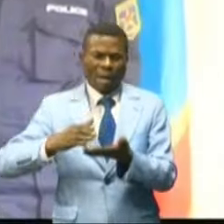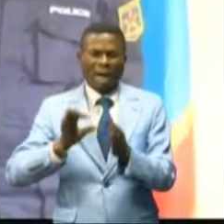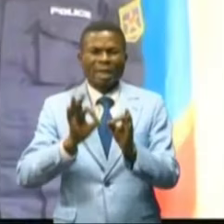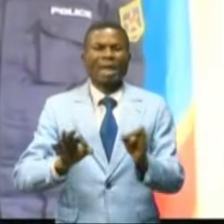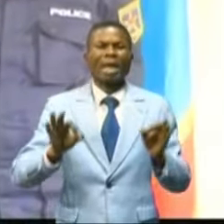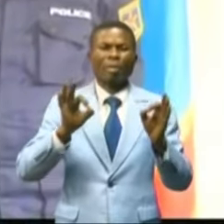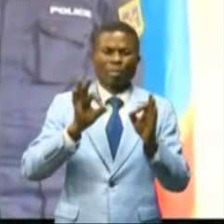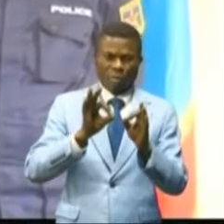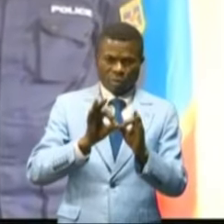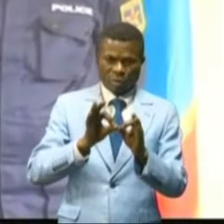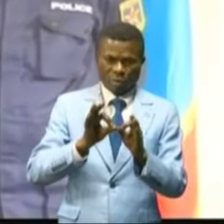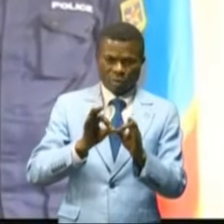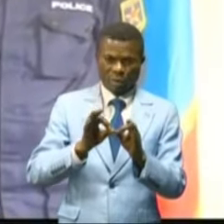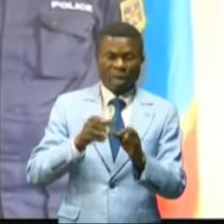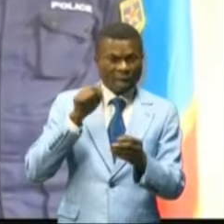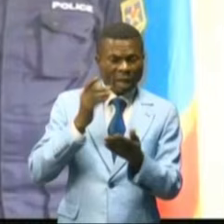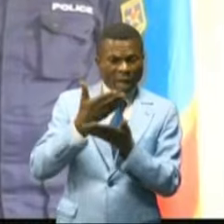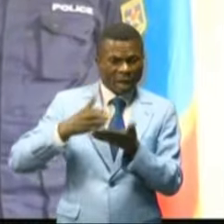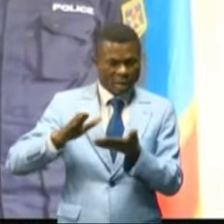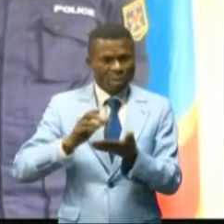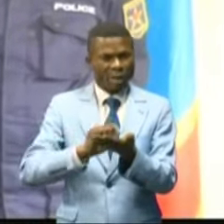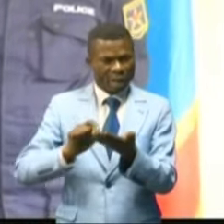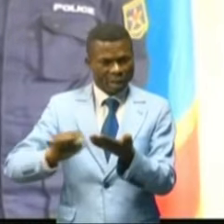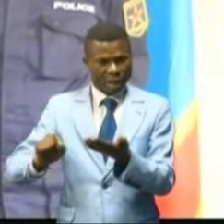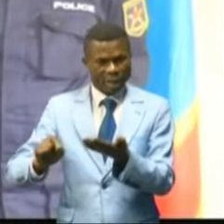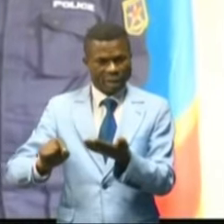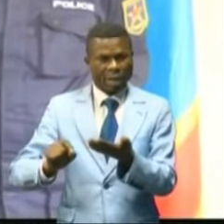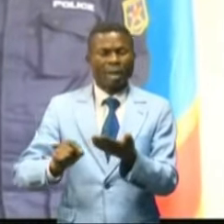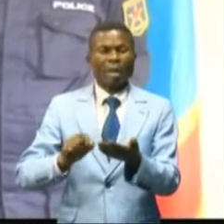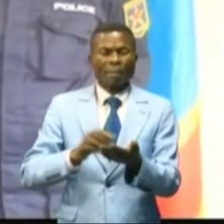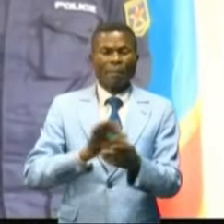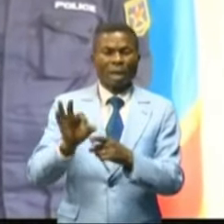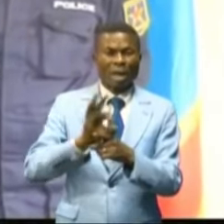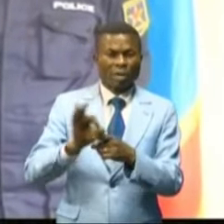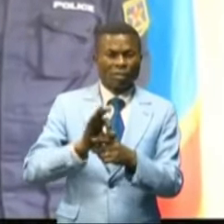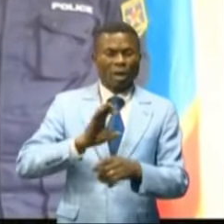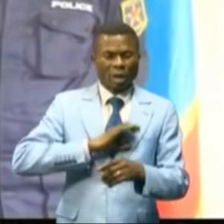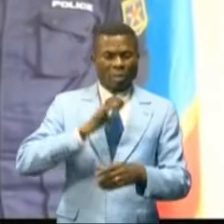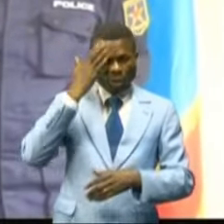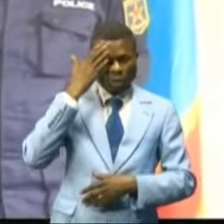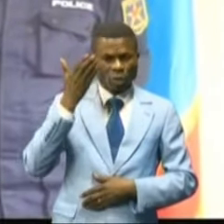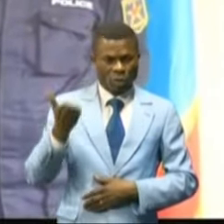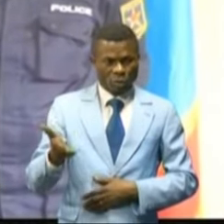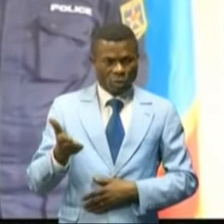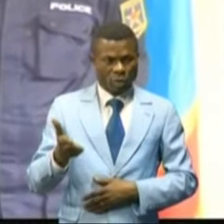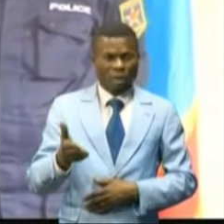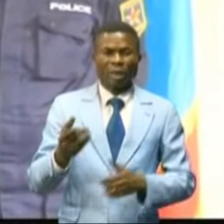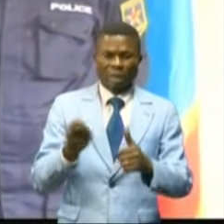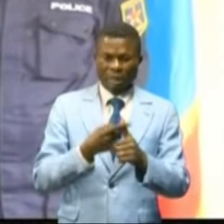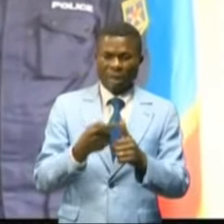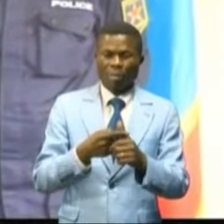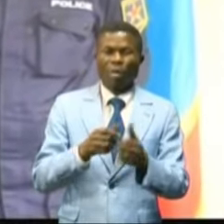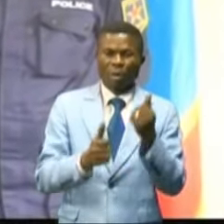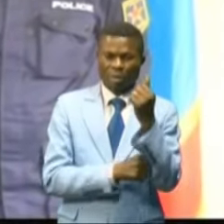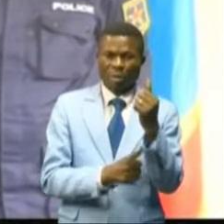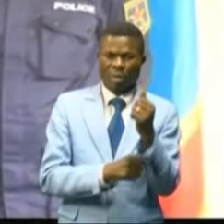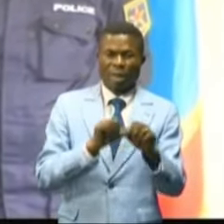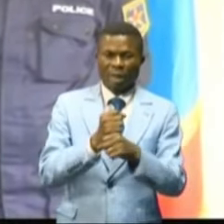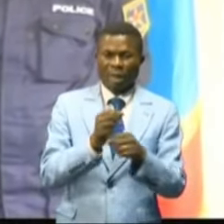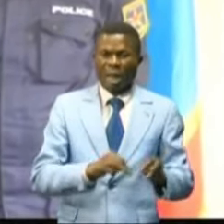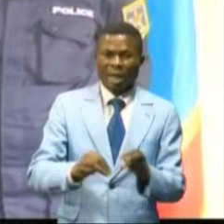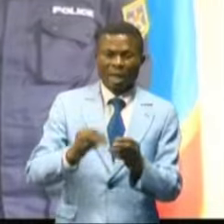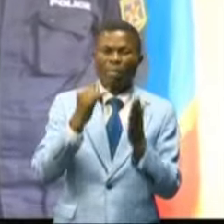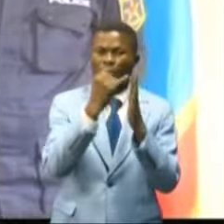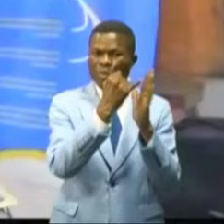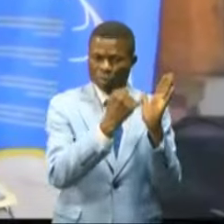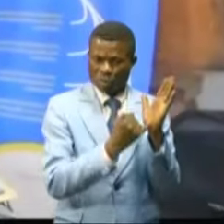importante laquelle doit être remplie par celui qui a suivi une formation de technicien en PTS, le signalement des individus, qui constitue un moyen